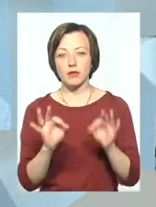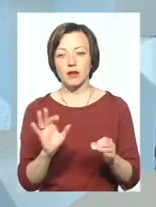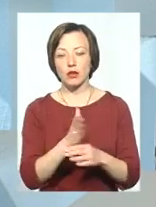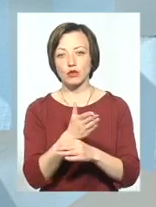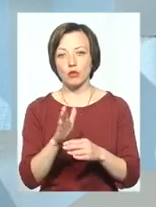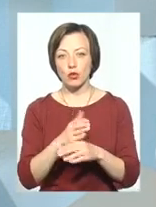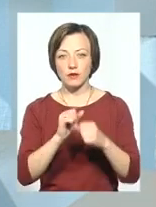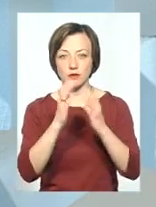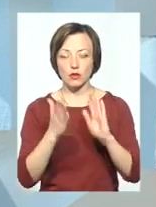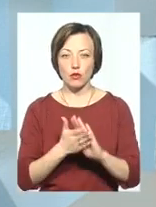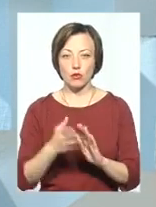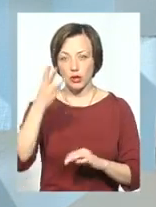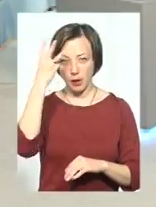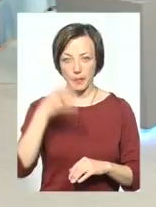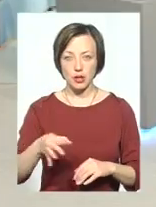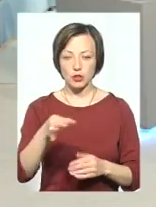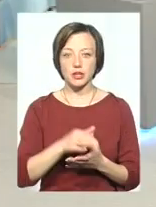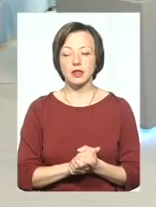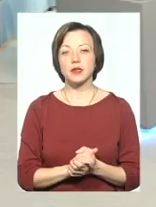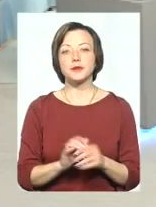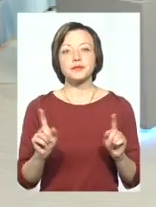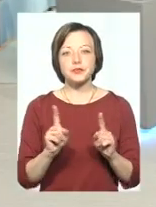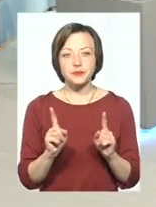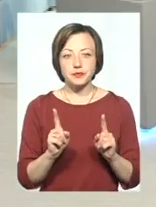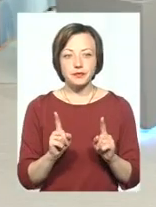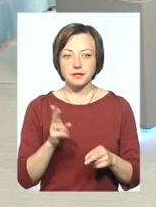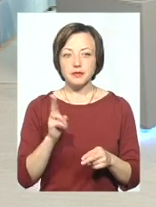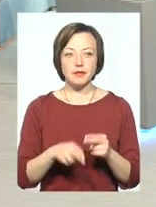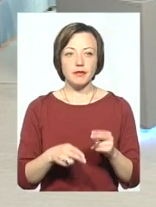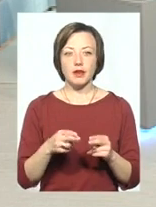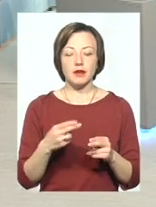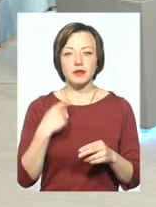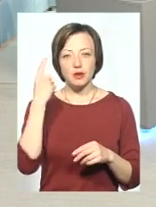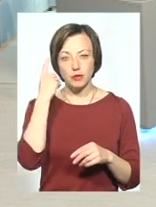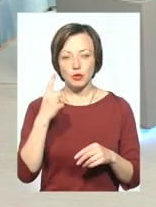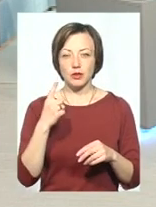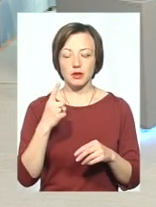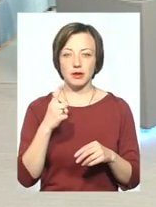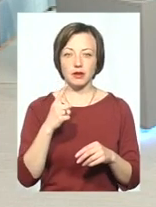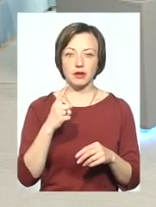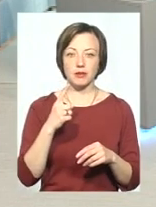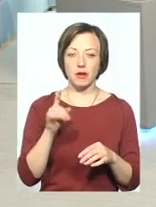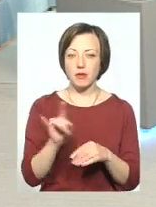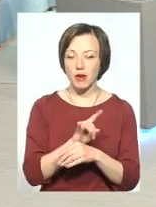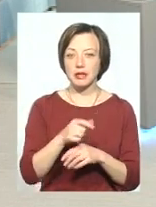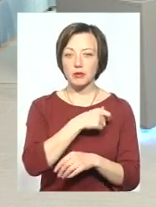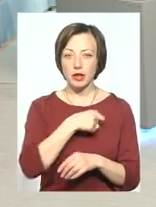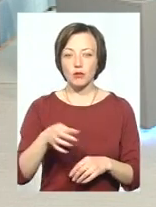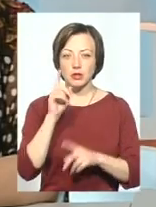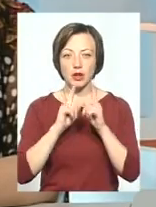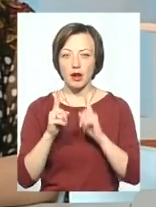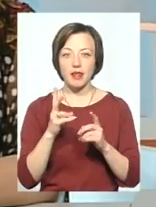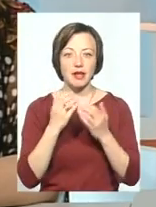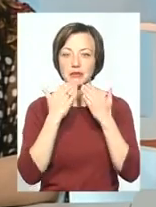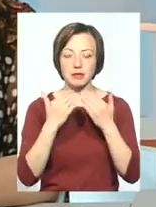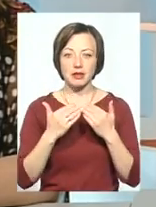розподіл в цілому на Хмельниччину. Що ж, буквально на завершаться, я думаю, я думаю, ми не будемо кривити душою. Депутатів обласної ради на сьогоднішній день не